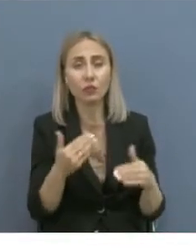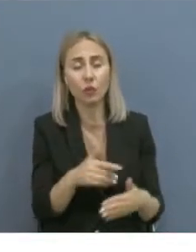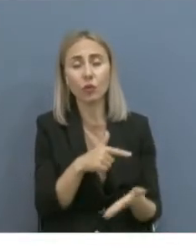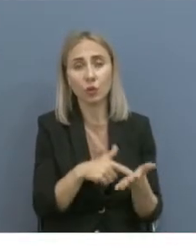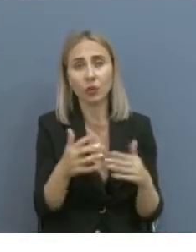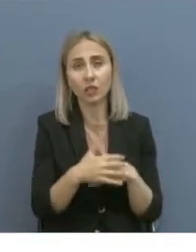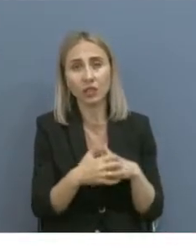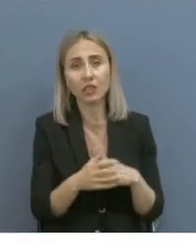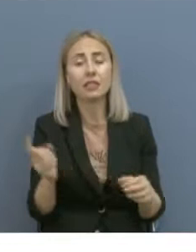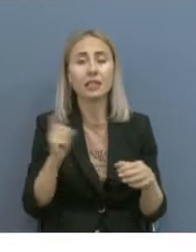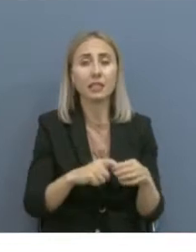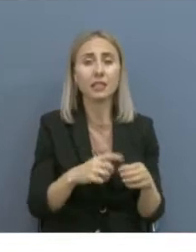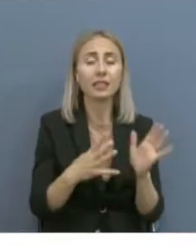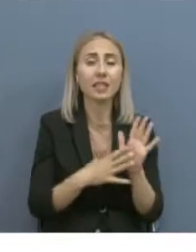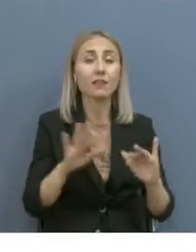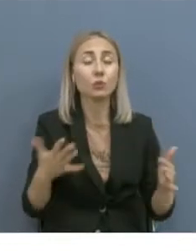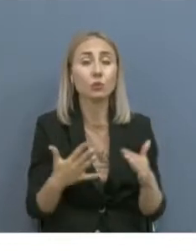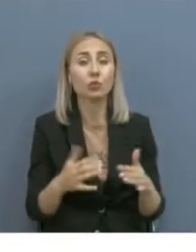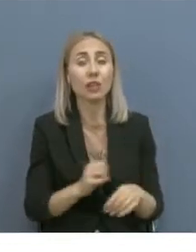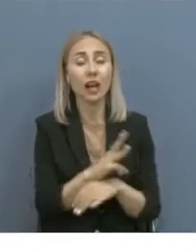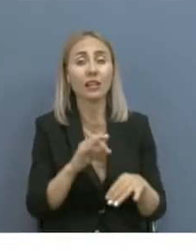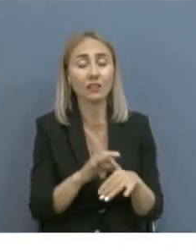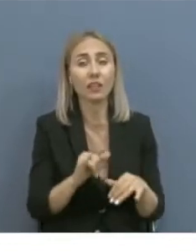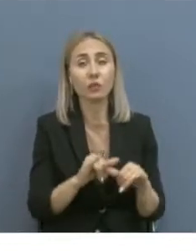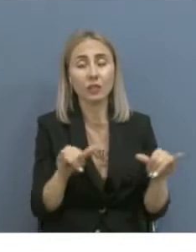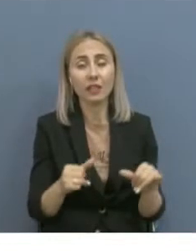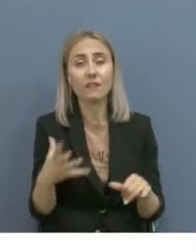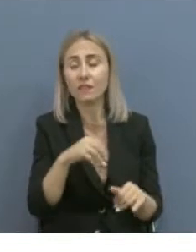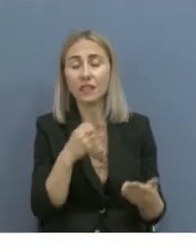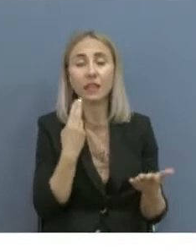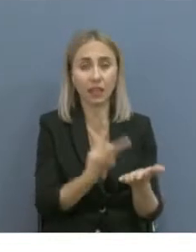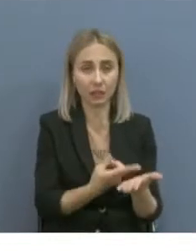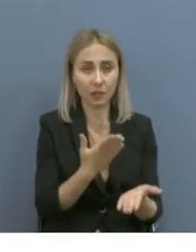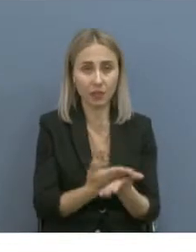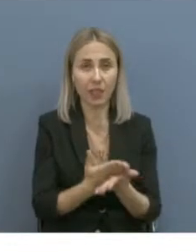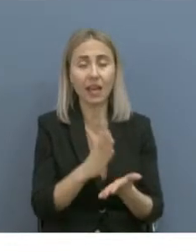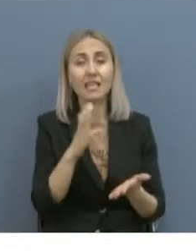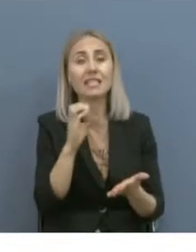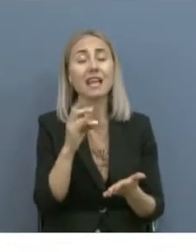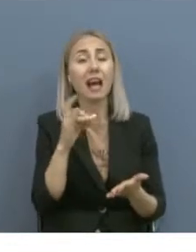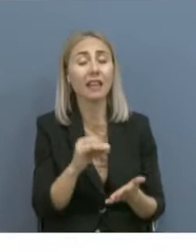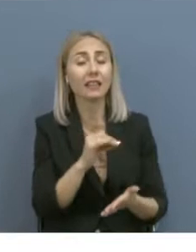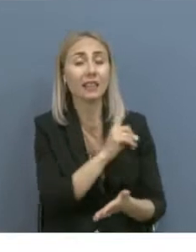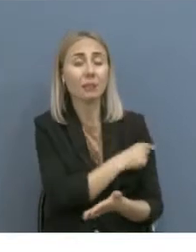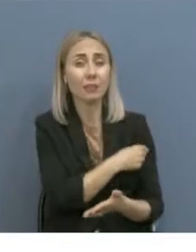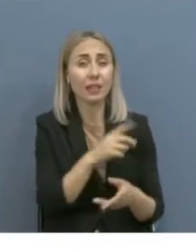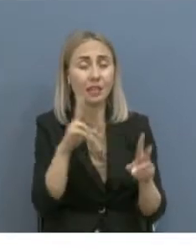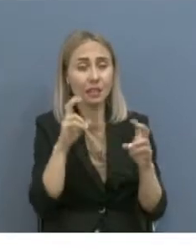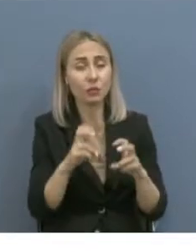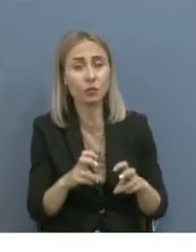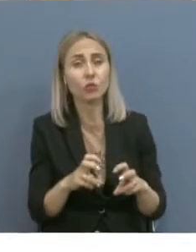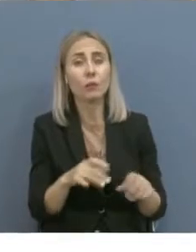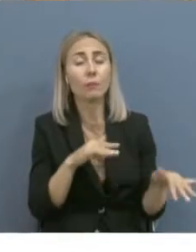сегодняшний день ситуация... Тәжірибе көрсеткендей, қазіргі уақытта көпшілік шаралар өтуде. Көкшетауда коронавирус инфекциясының 9 дерегі тіркеліп